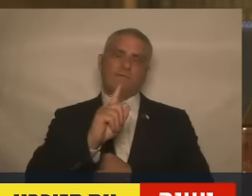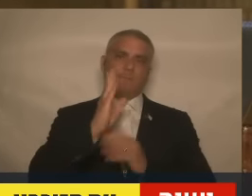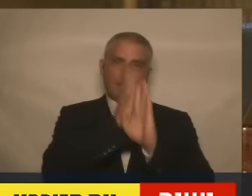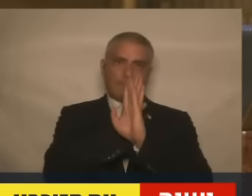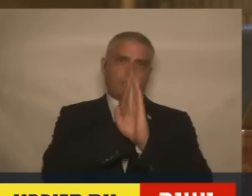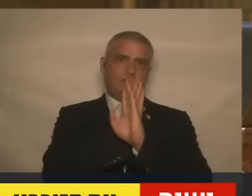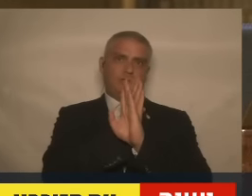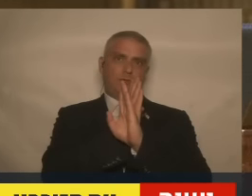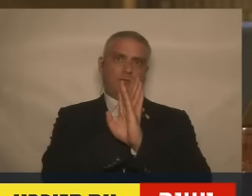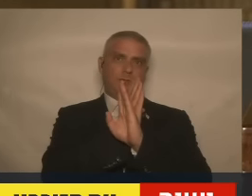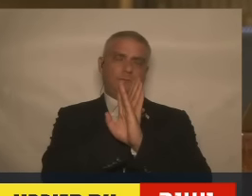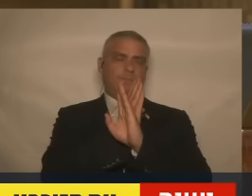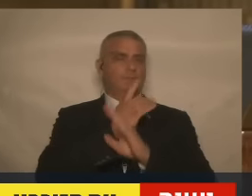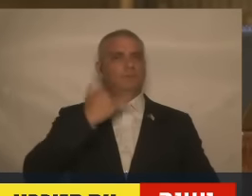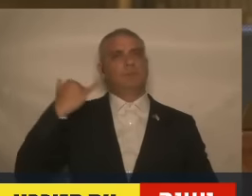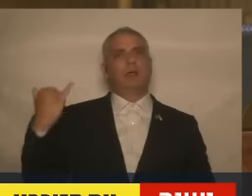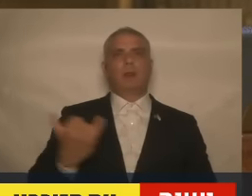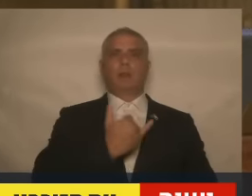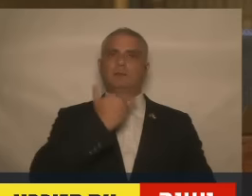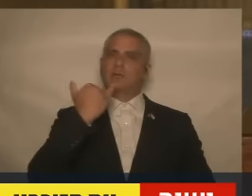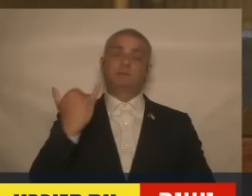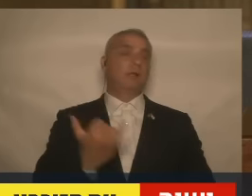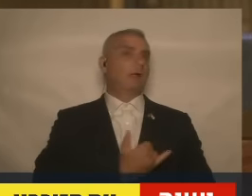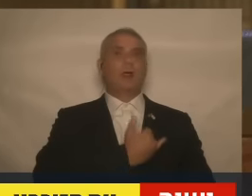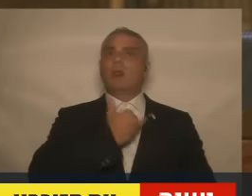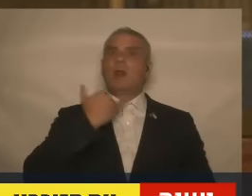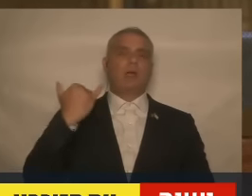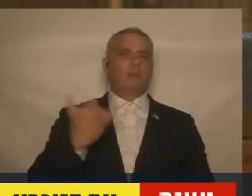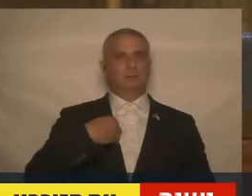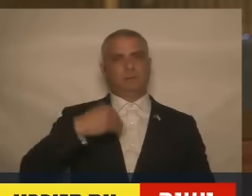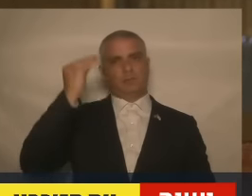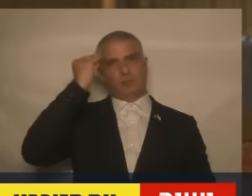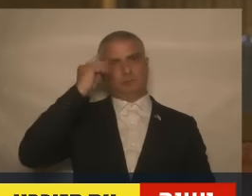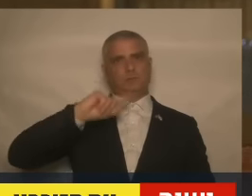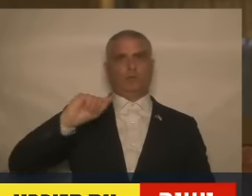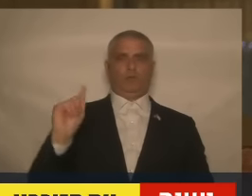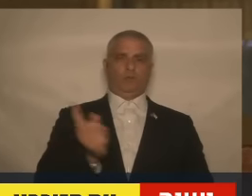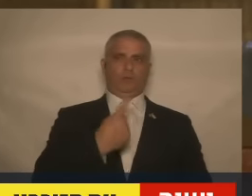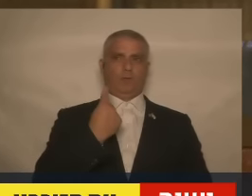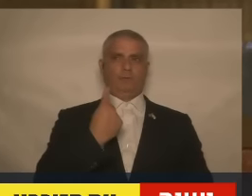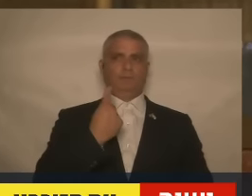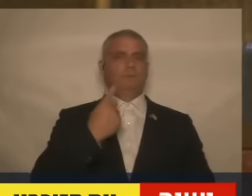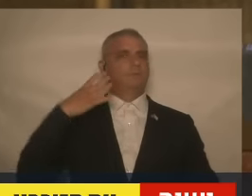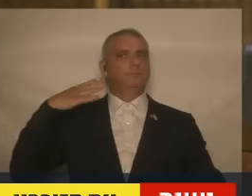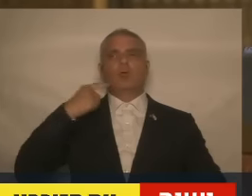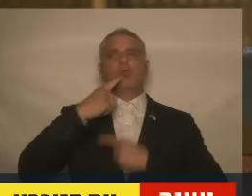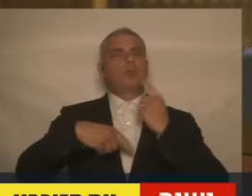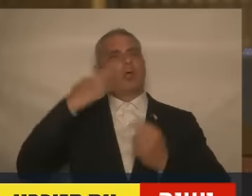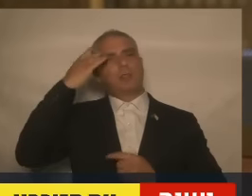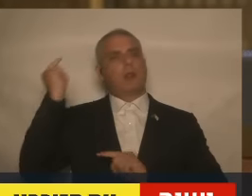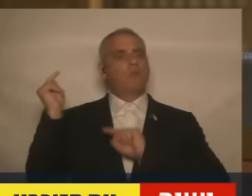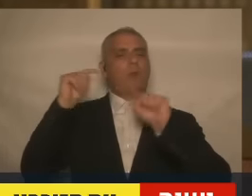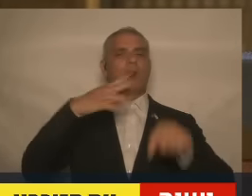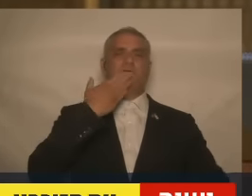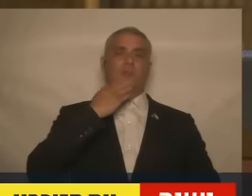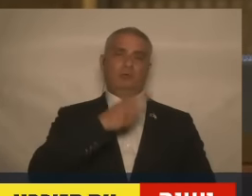במסתור. לנצח, לנצח נזכרם. דורות חלמו להגיע